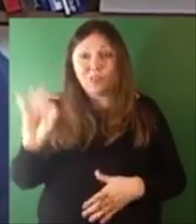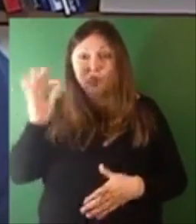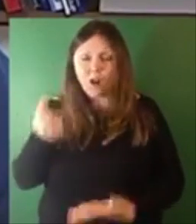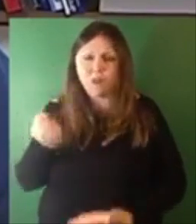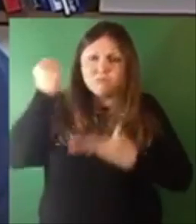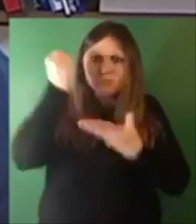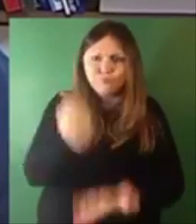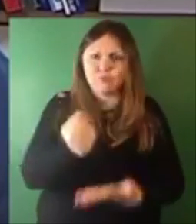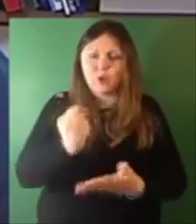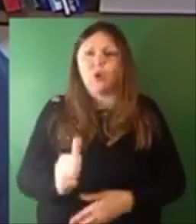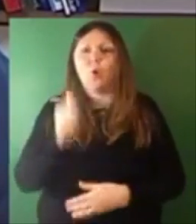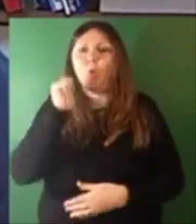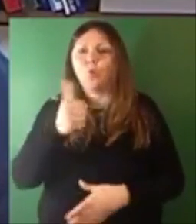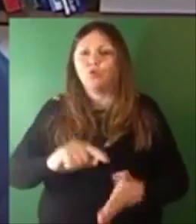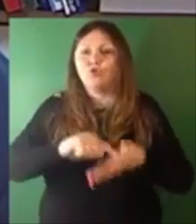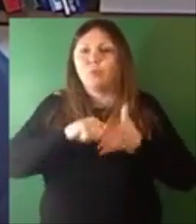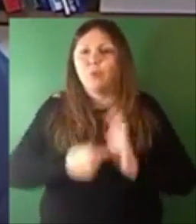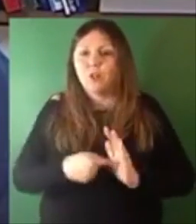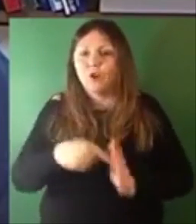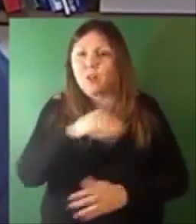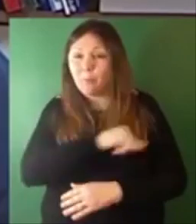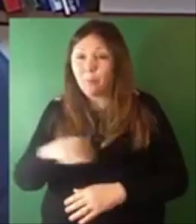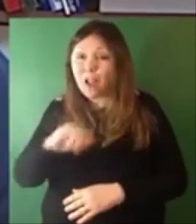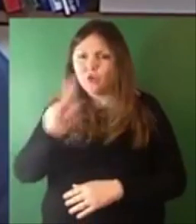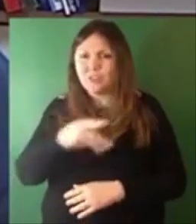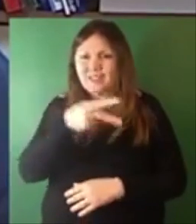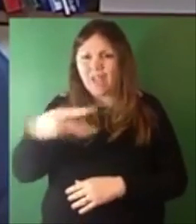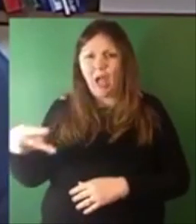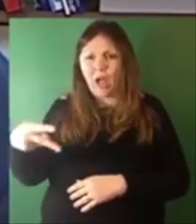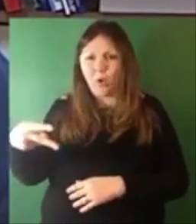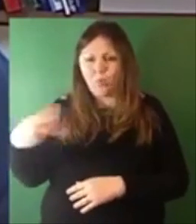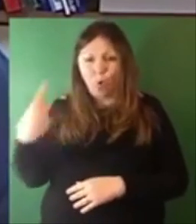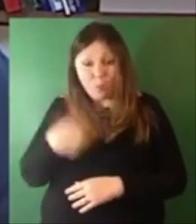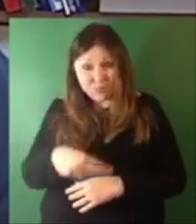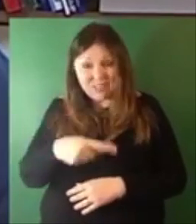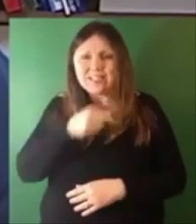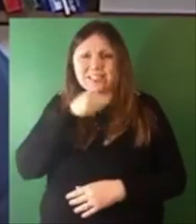milioni e mezzo di euro che serviranno ai sindaci per